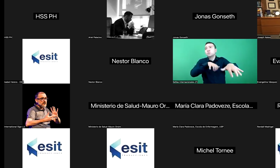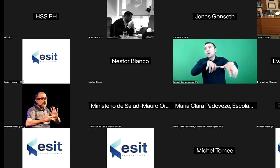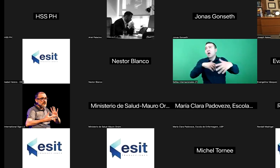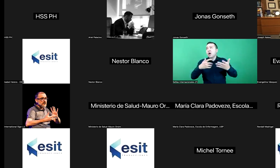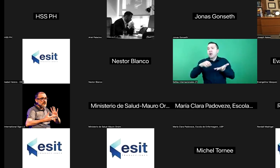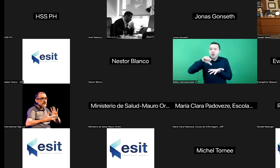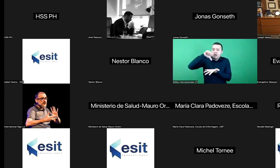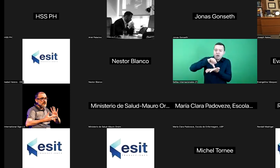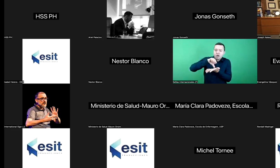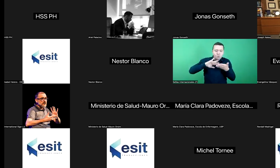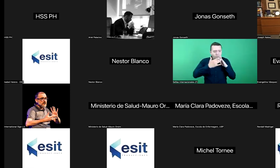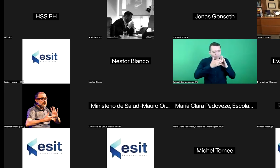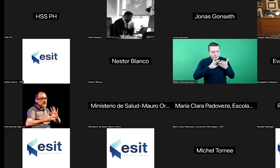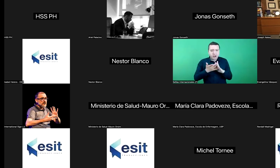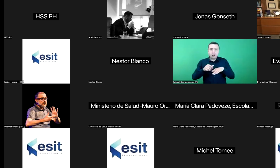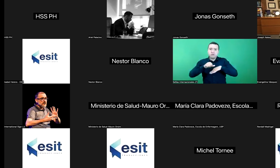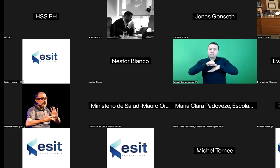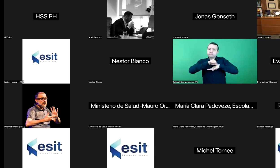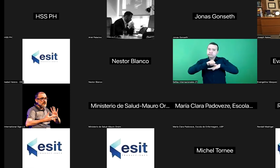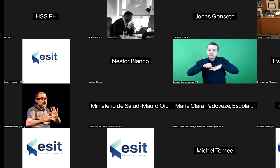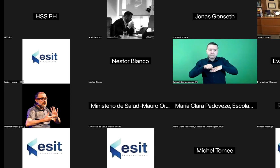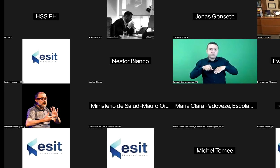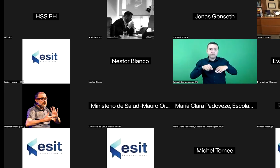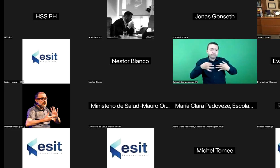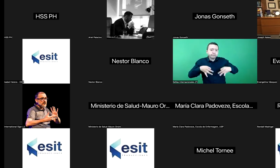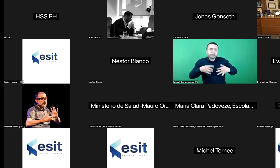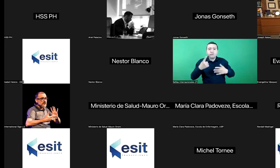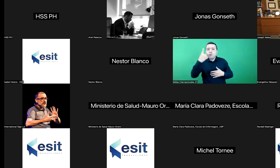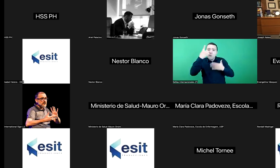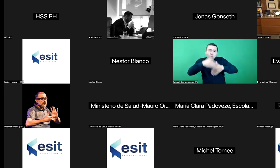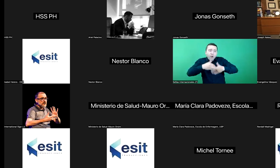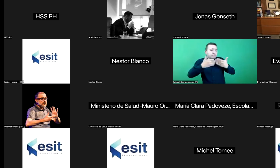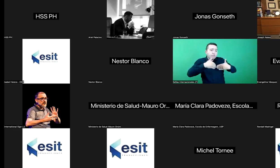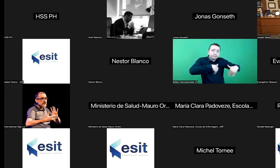urbaine, éventuellement une chirurgie ambulatoire ou plus